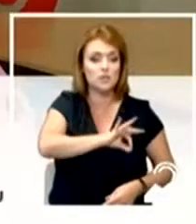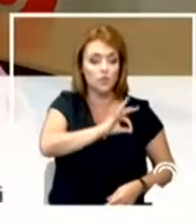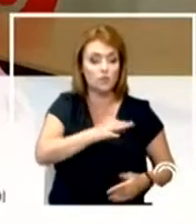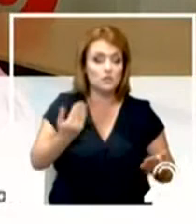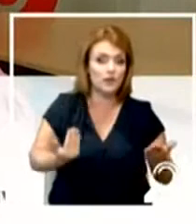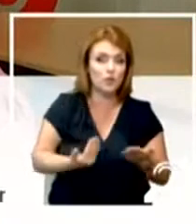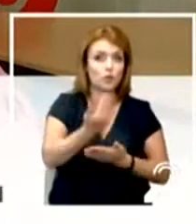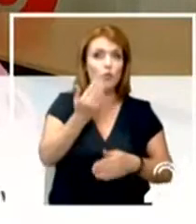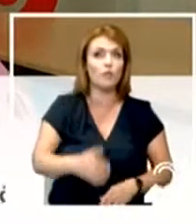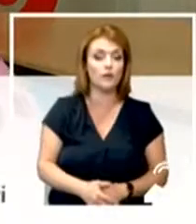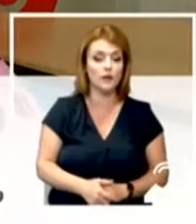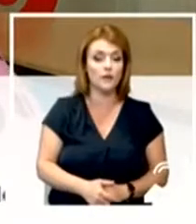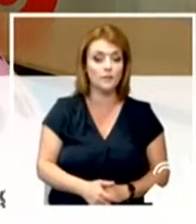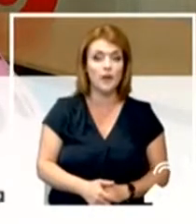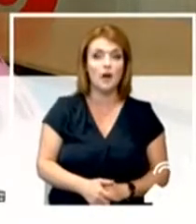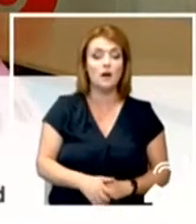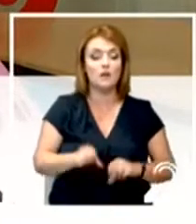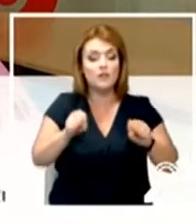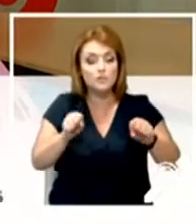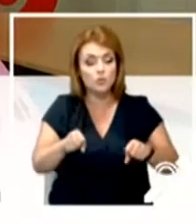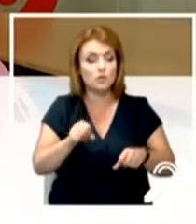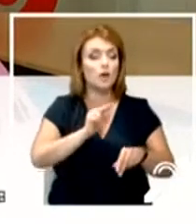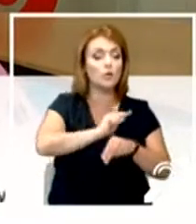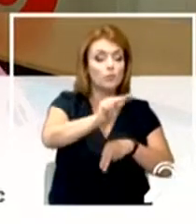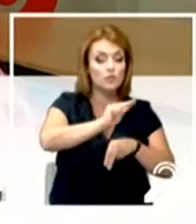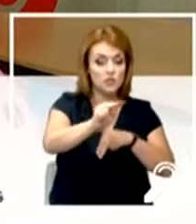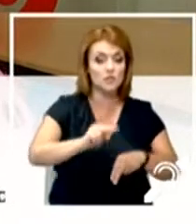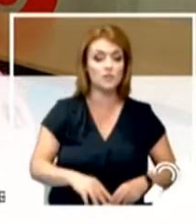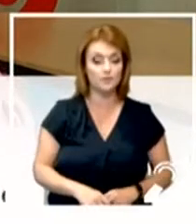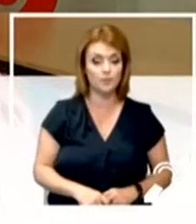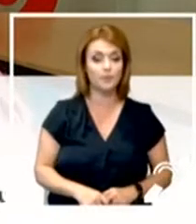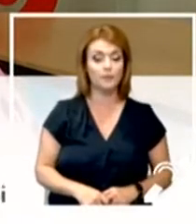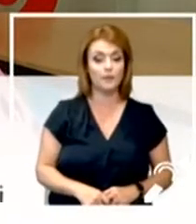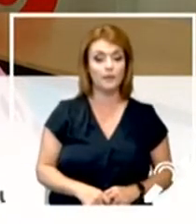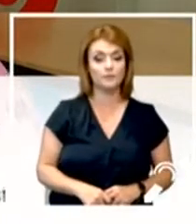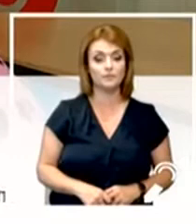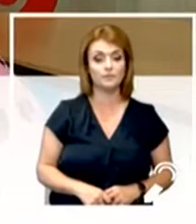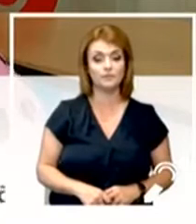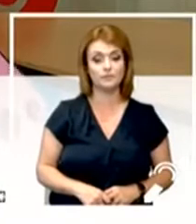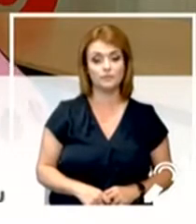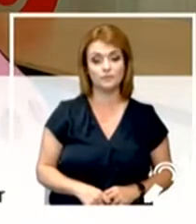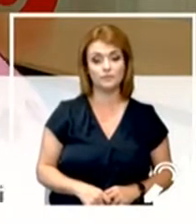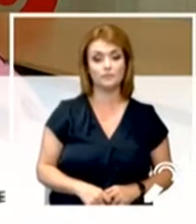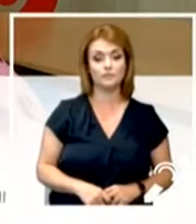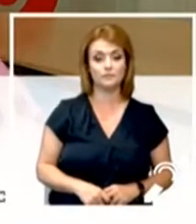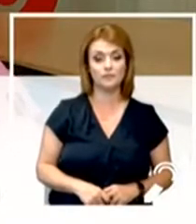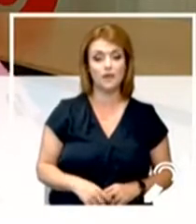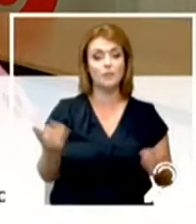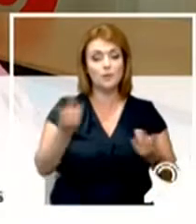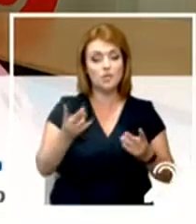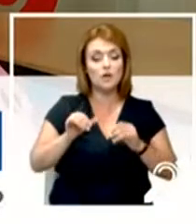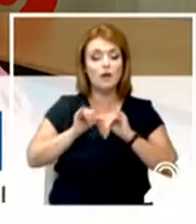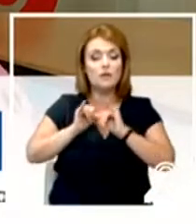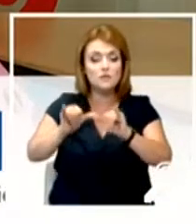Sunt axate pe dezvoltarea abilităților comunicaționale la copii, da? Dezvoltarea spiritului de lider la copil,